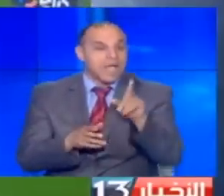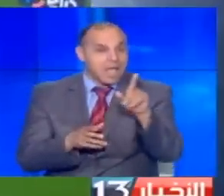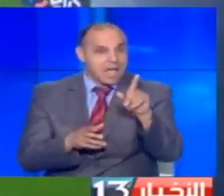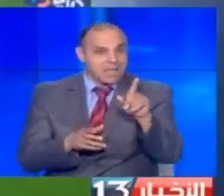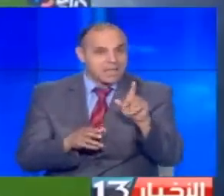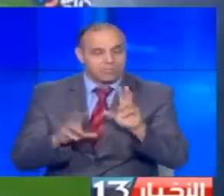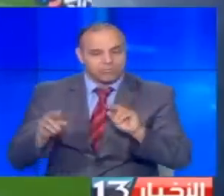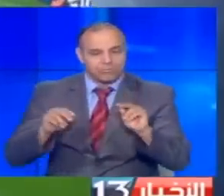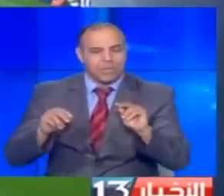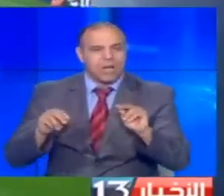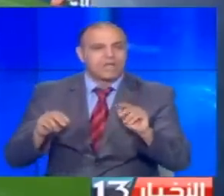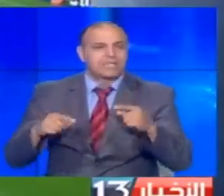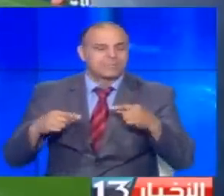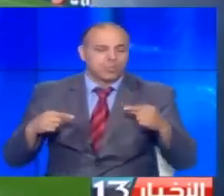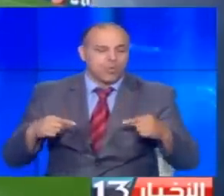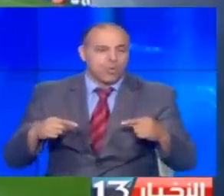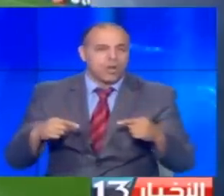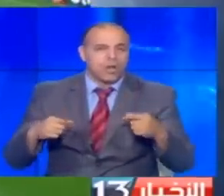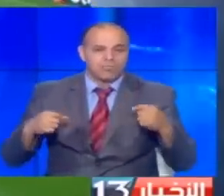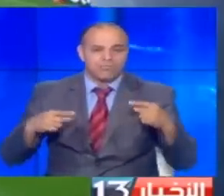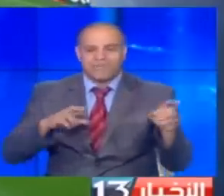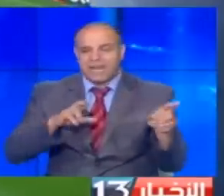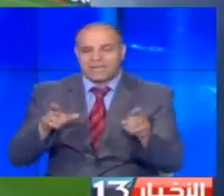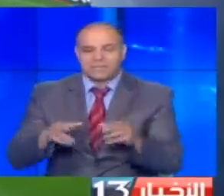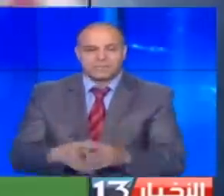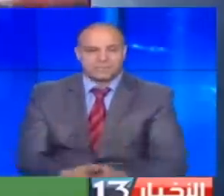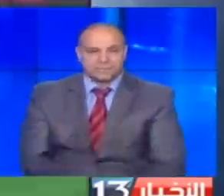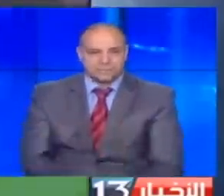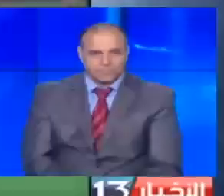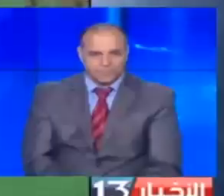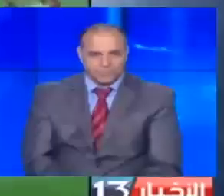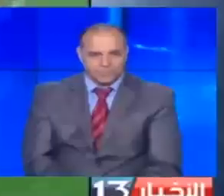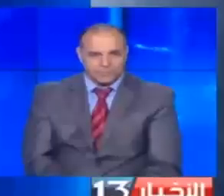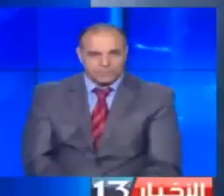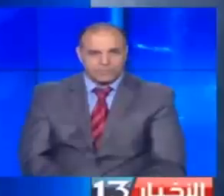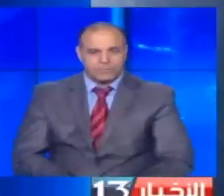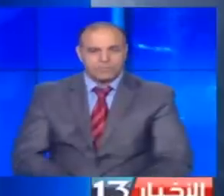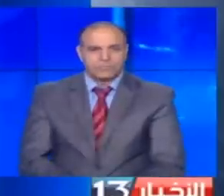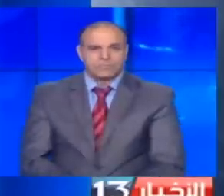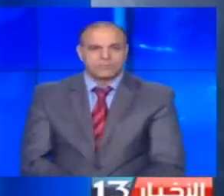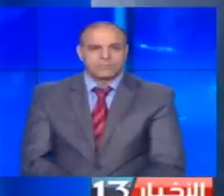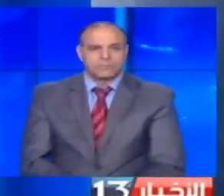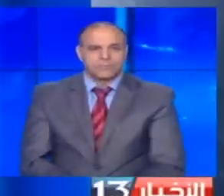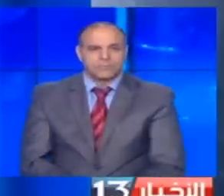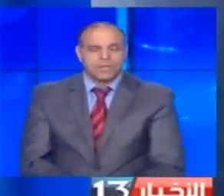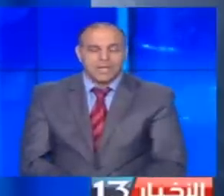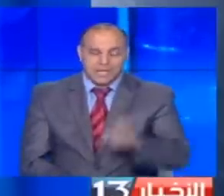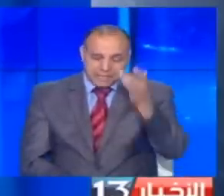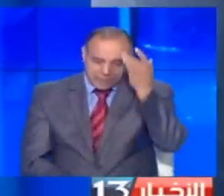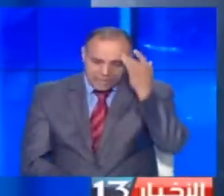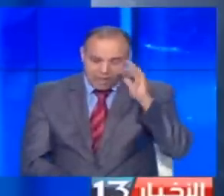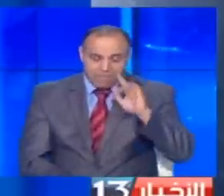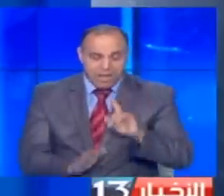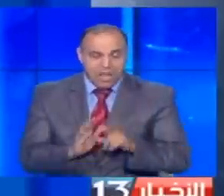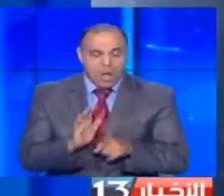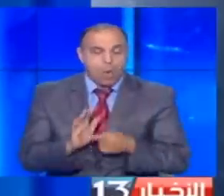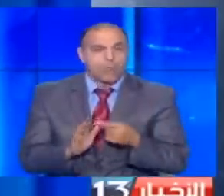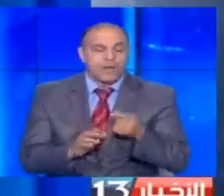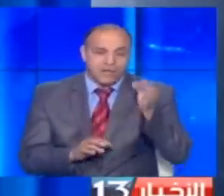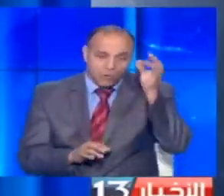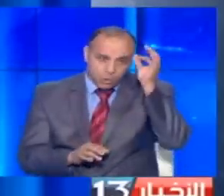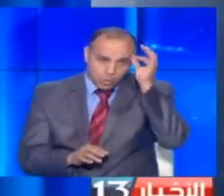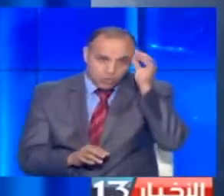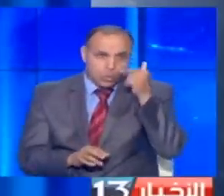التعادل السلبي قد حسم موجهه الذهاب في جديد الثقافه ولاول مره في تونس